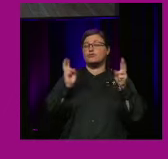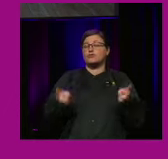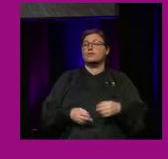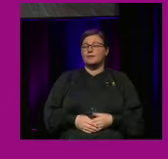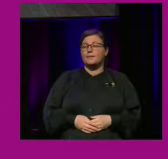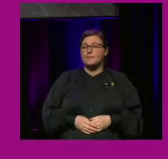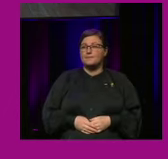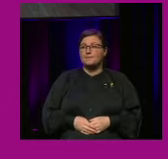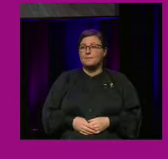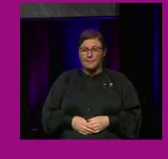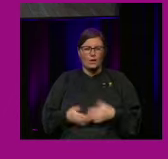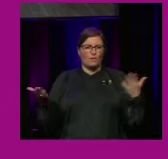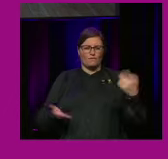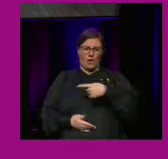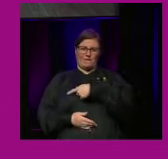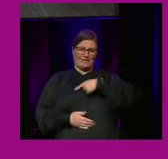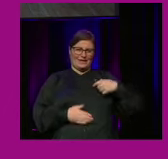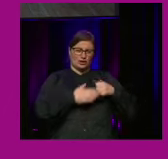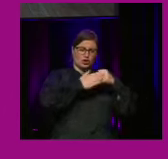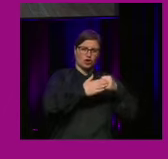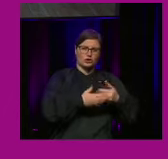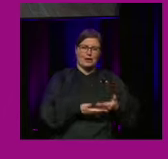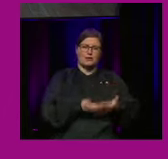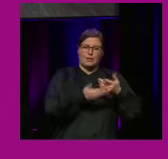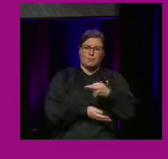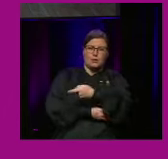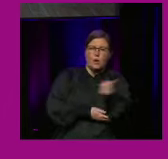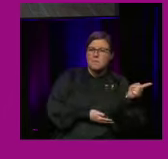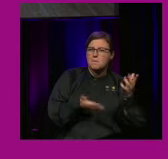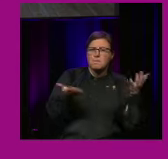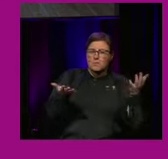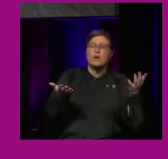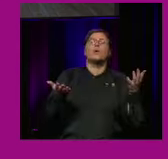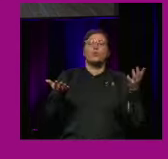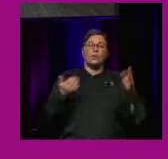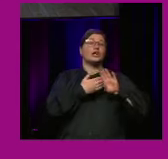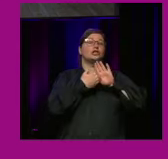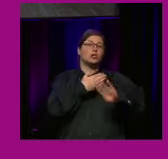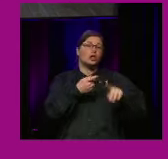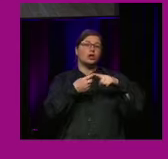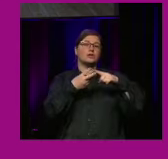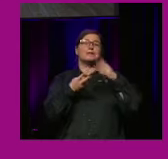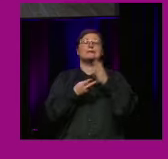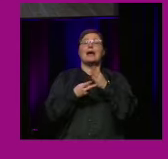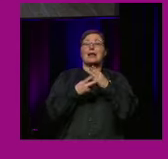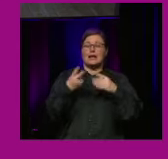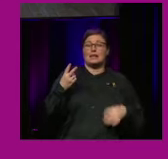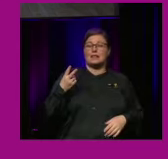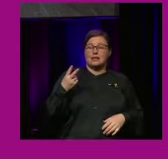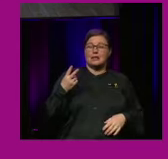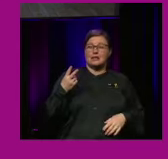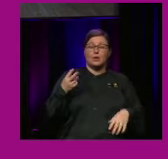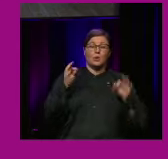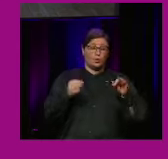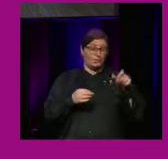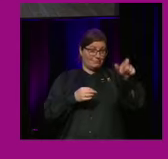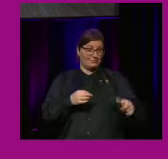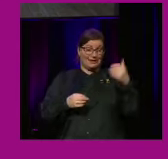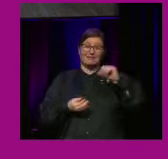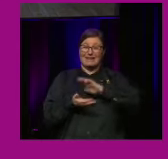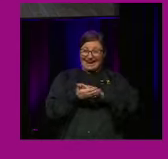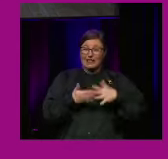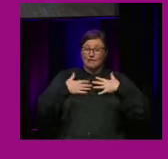Det vi hjälper dem med och jobbar tillsammans med, det är skydd och säkerhet. Det vill säga, hur kan de skydda sig